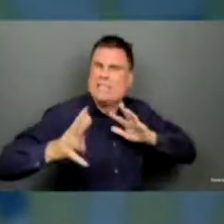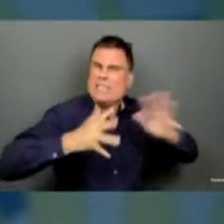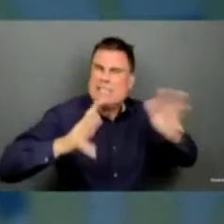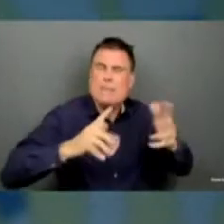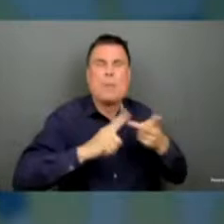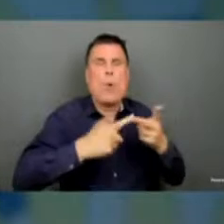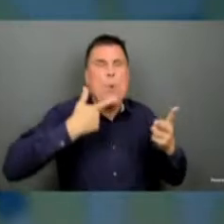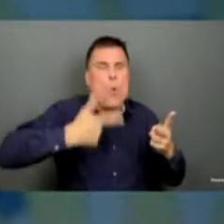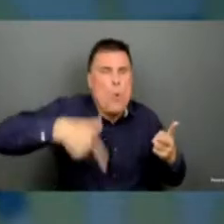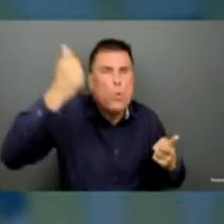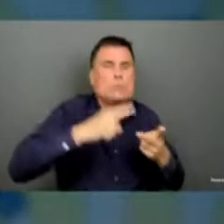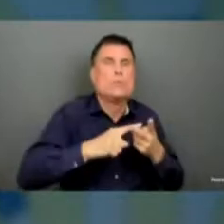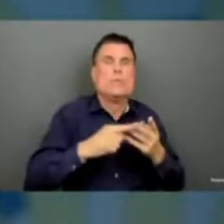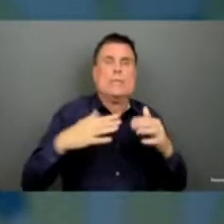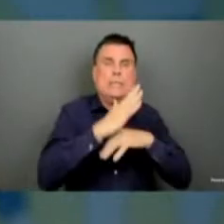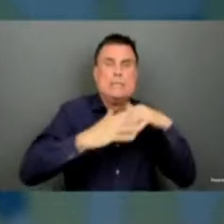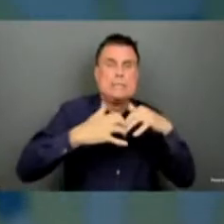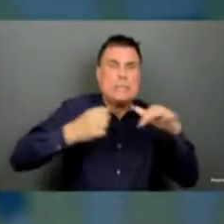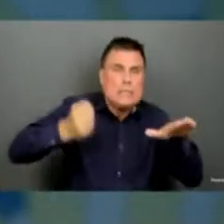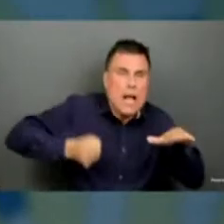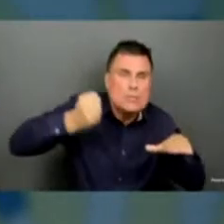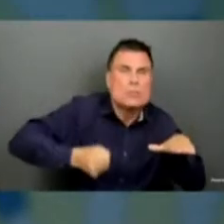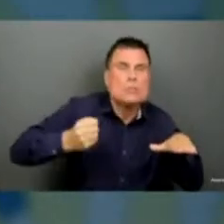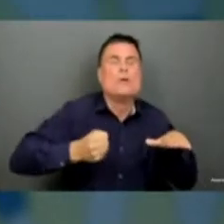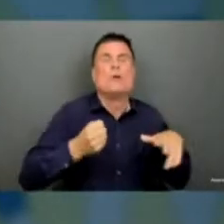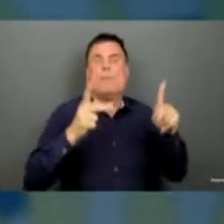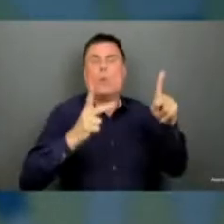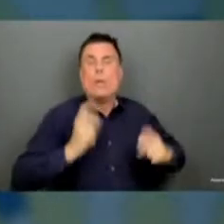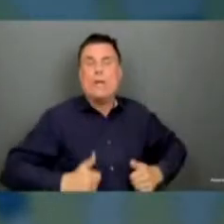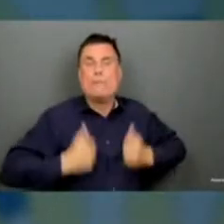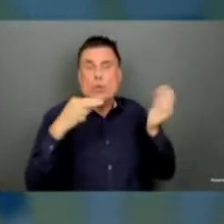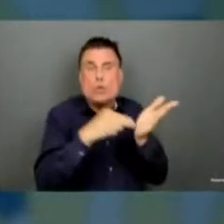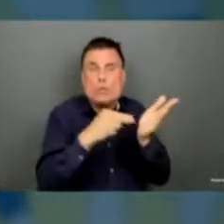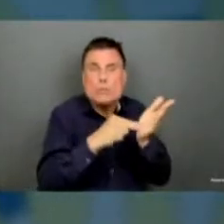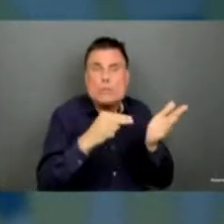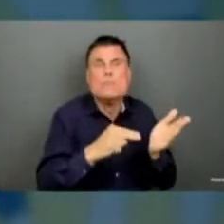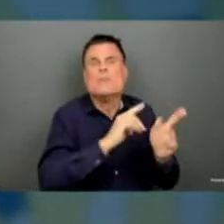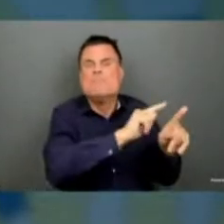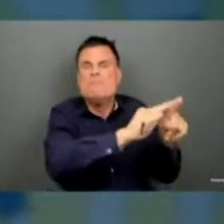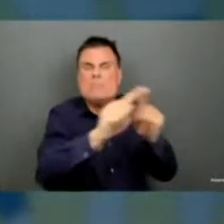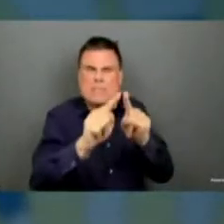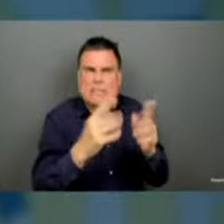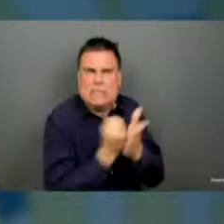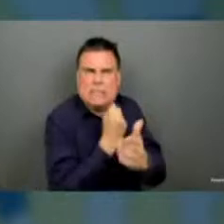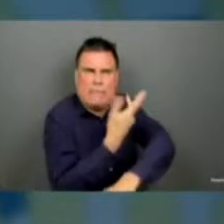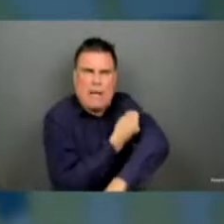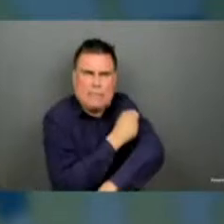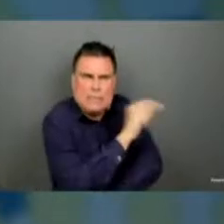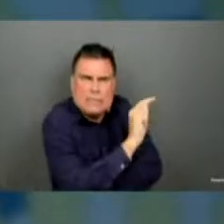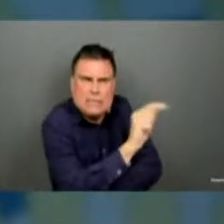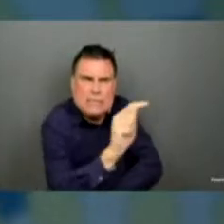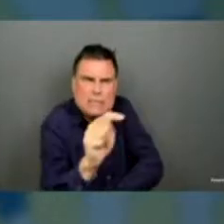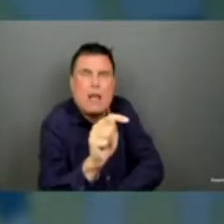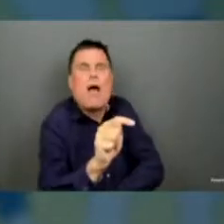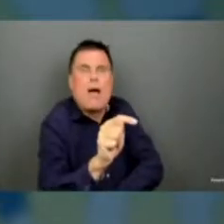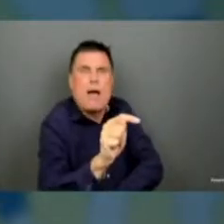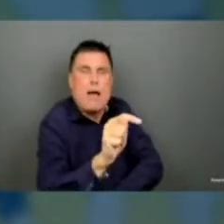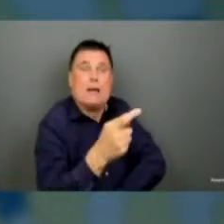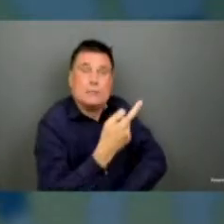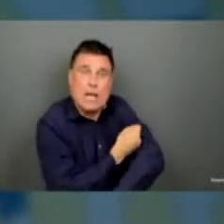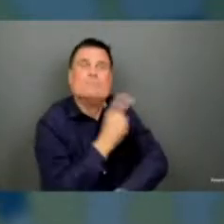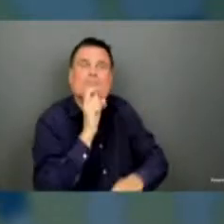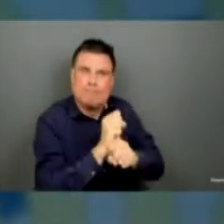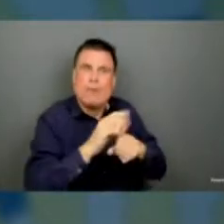以 BC 省整体能够打疫苗的是450多万人口，现在已经382